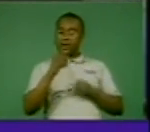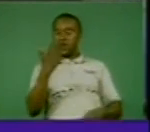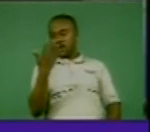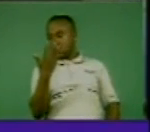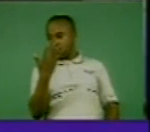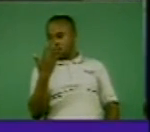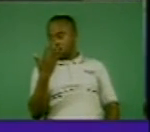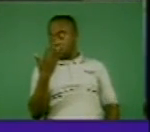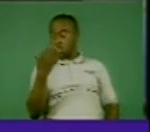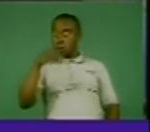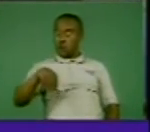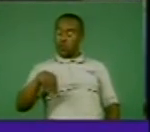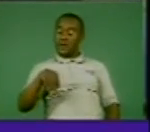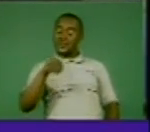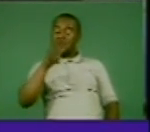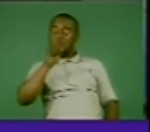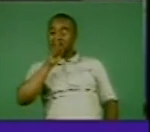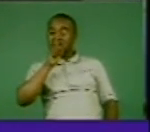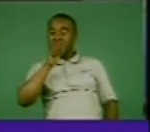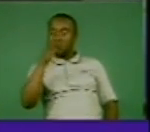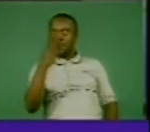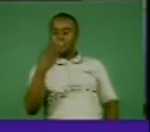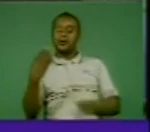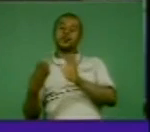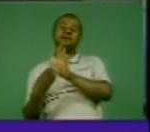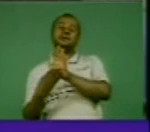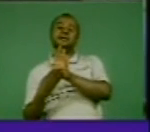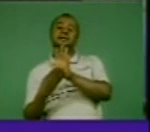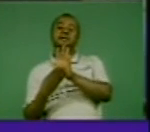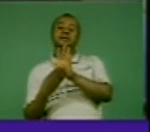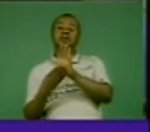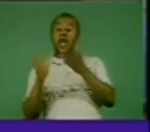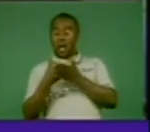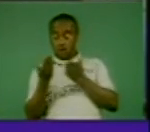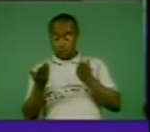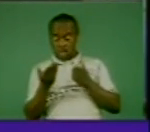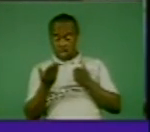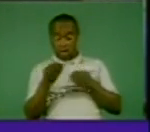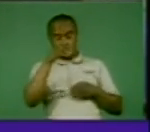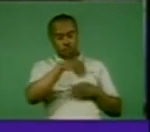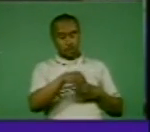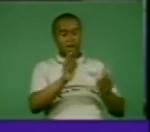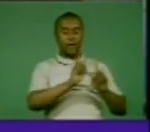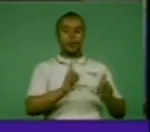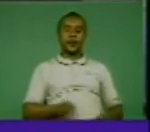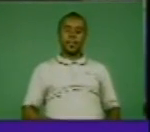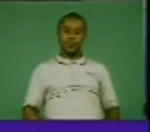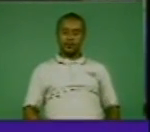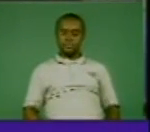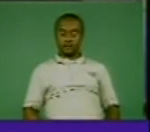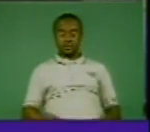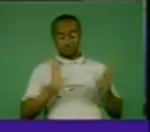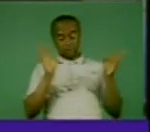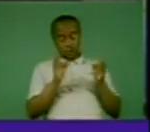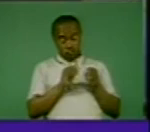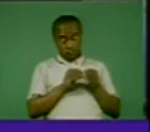ni kura 39 kwa kila ibara. Hapakuwa na kura ya siri ya hapana. Jumla ya kura za hapana ni kura